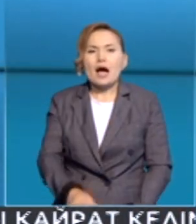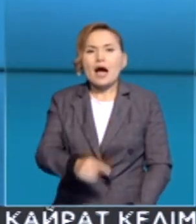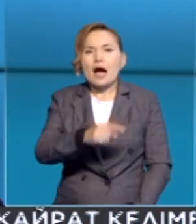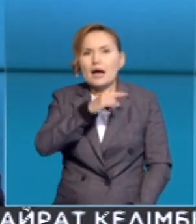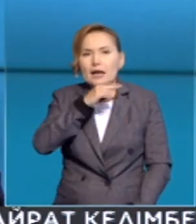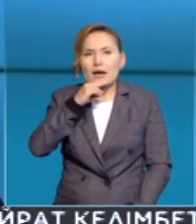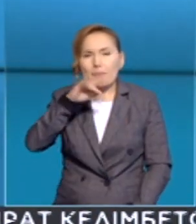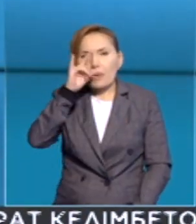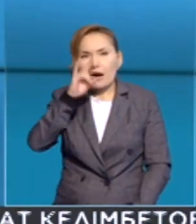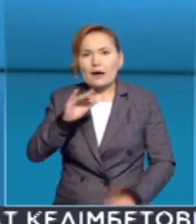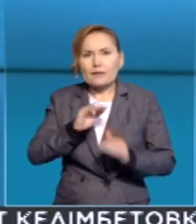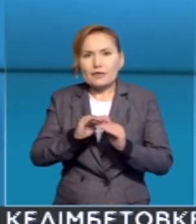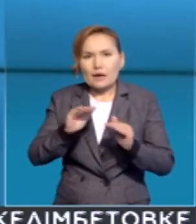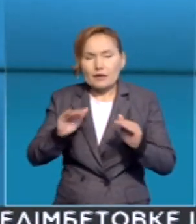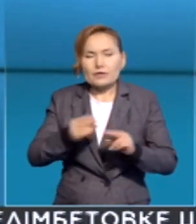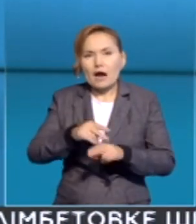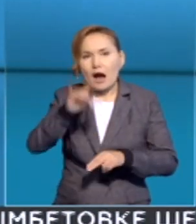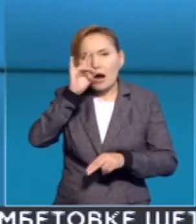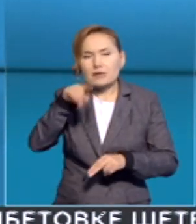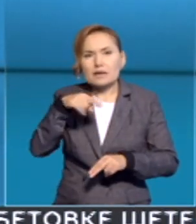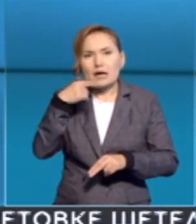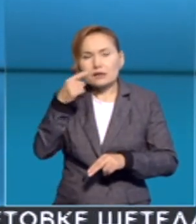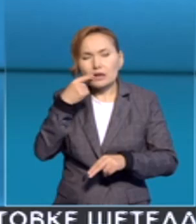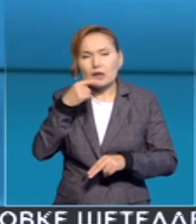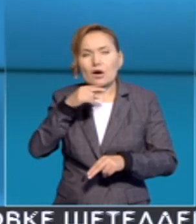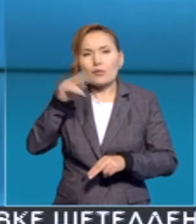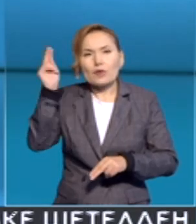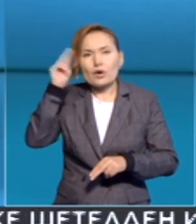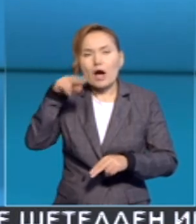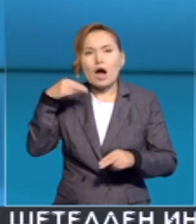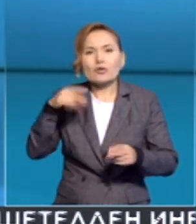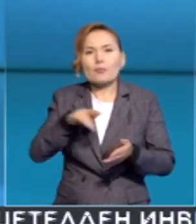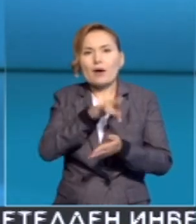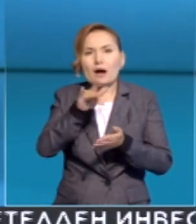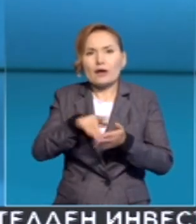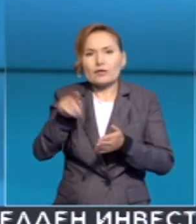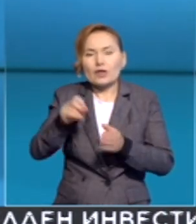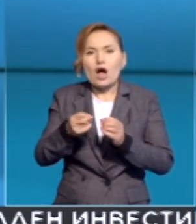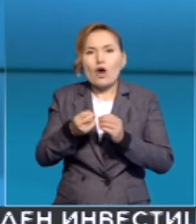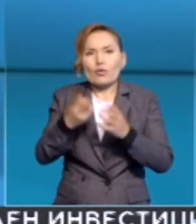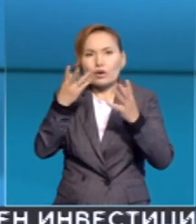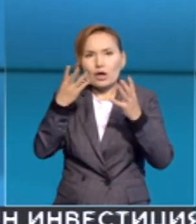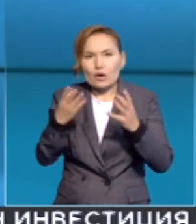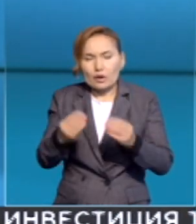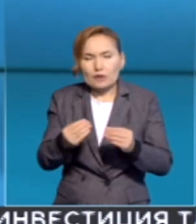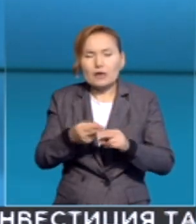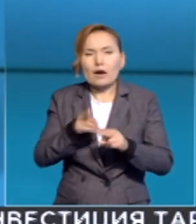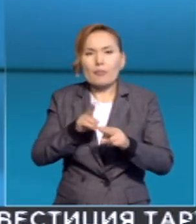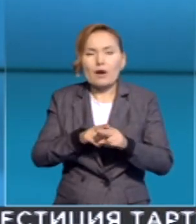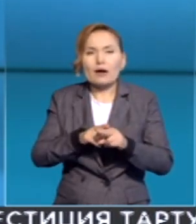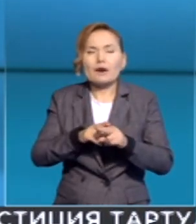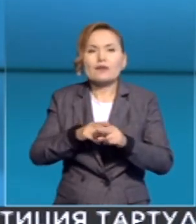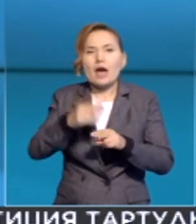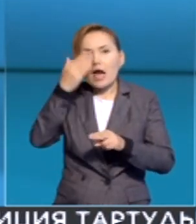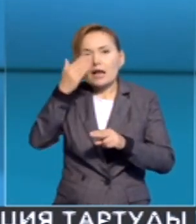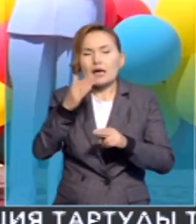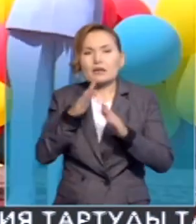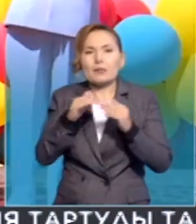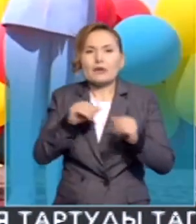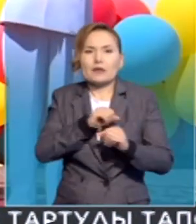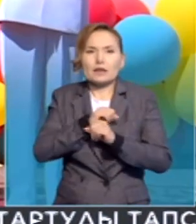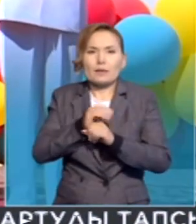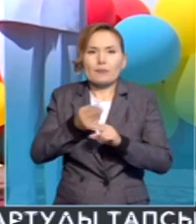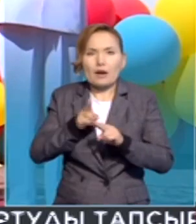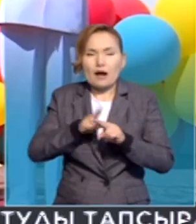Ресейдегі қазақ балалары ана тілін үйрену үшін Ақтөбе қаласына келді. Олар 12 күн бойы ана тілі әлемі лагерінде демалады. Бұл балалар жылы